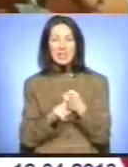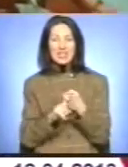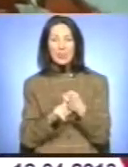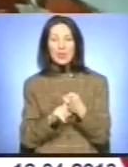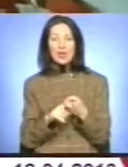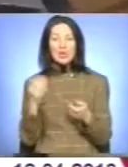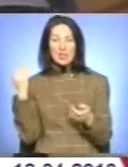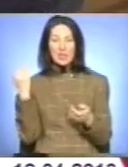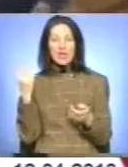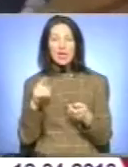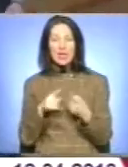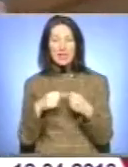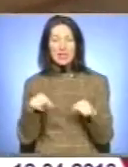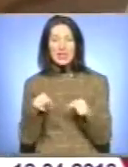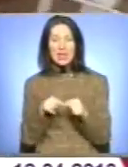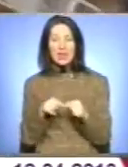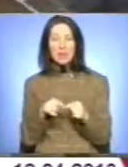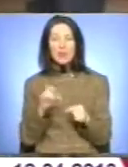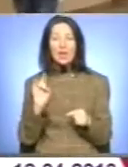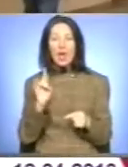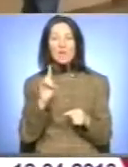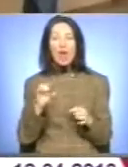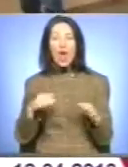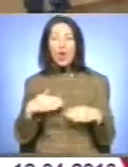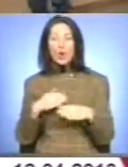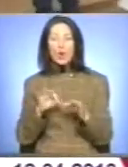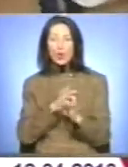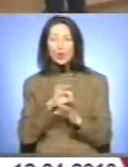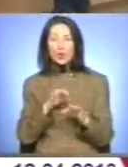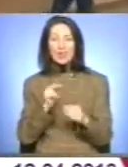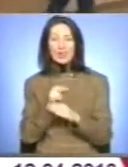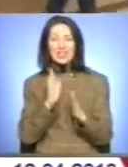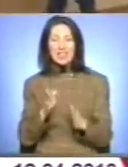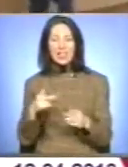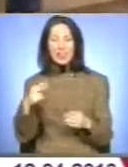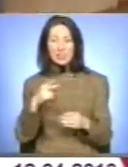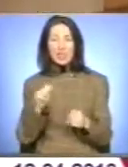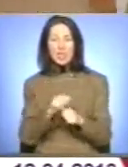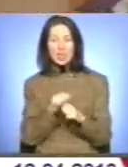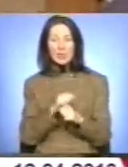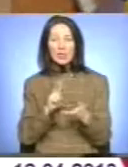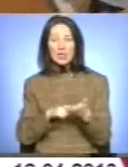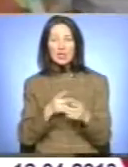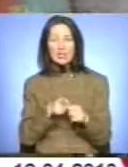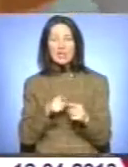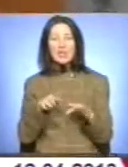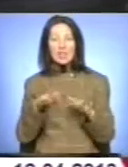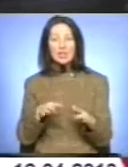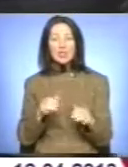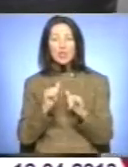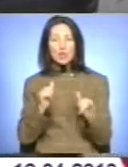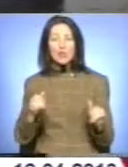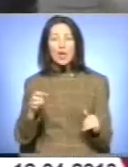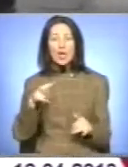задні деталі. Авіаконструювання вчить не лише вирізати, шліфувати та клеїти. Ця діяльність розвиває логічне мислення.